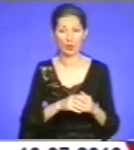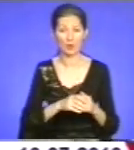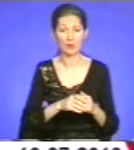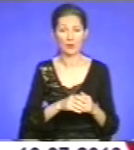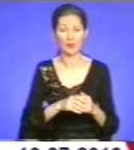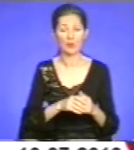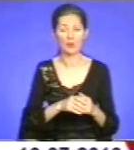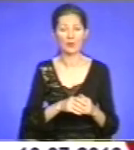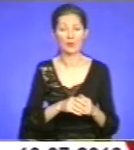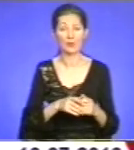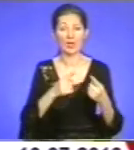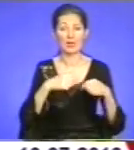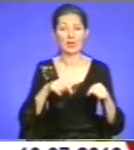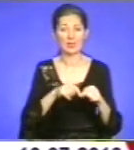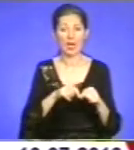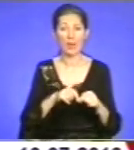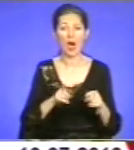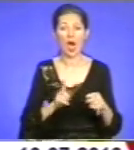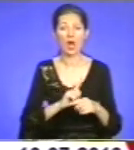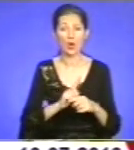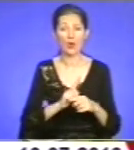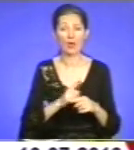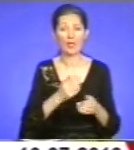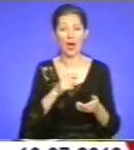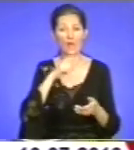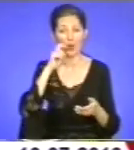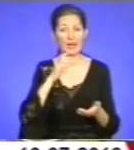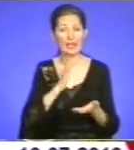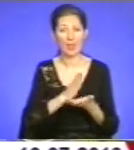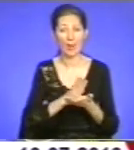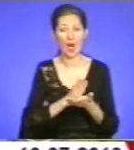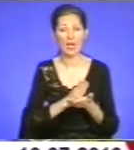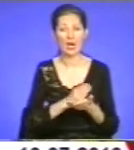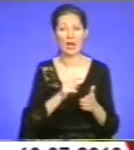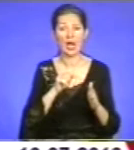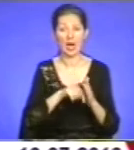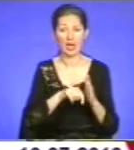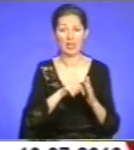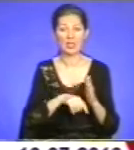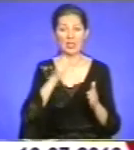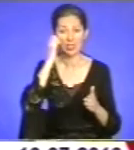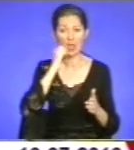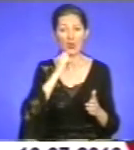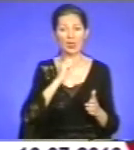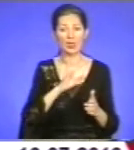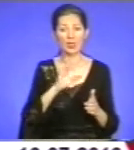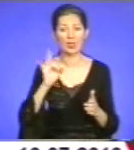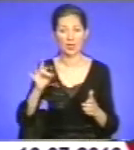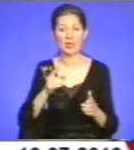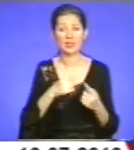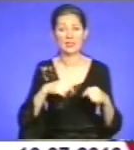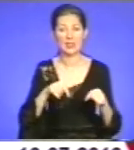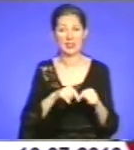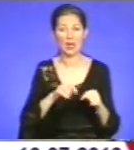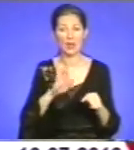Система технічного регулювання в Україні, вона досі має риси старої радянської системи гостів, яка більш